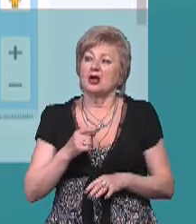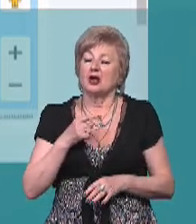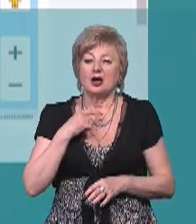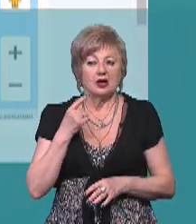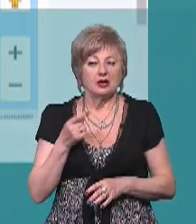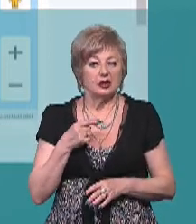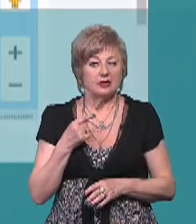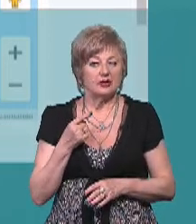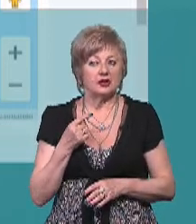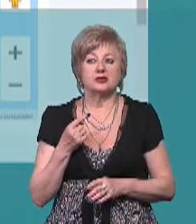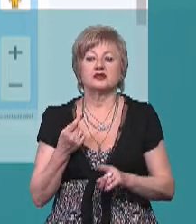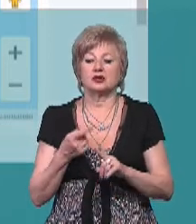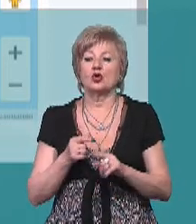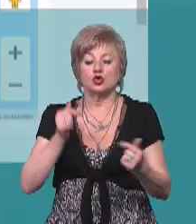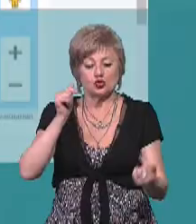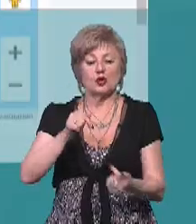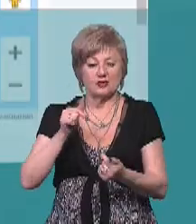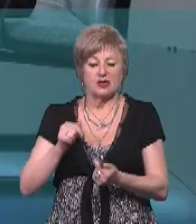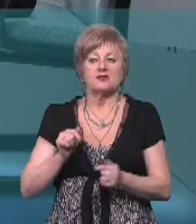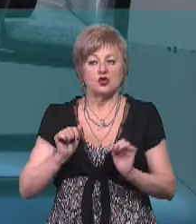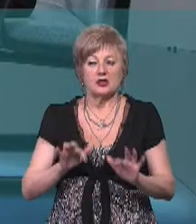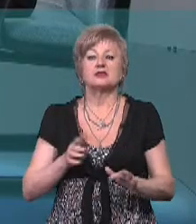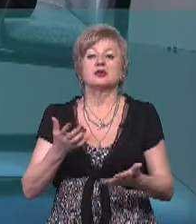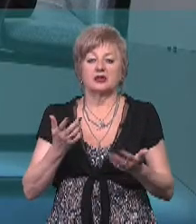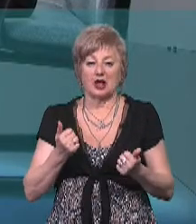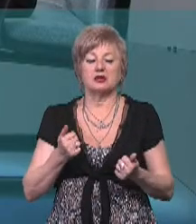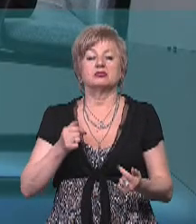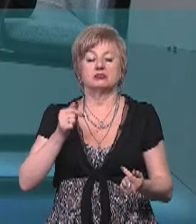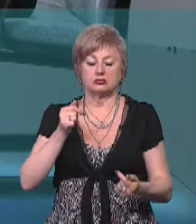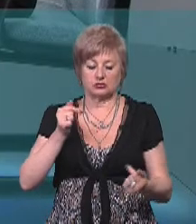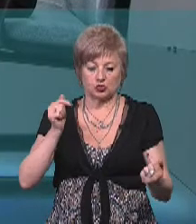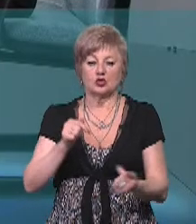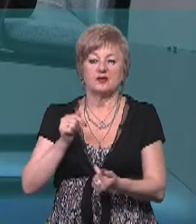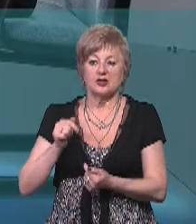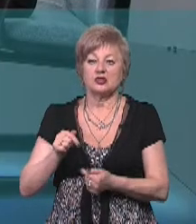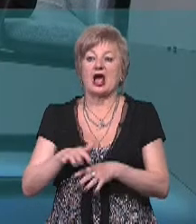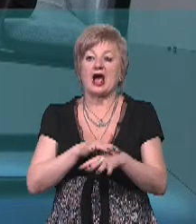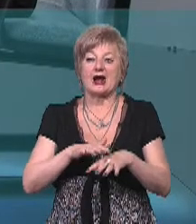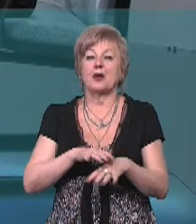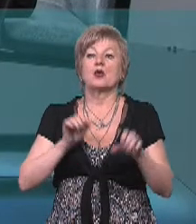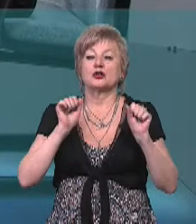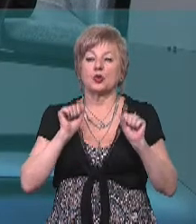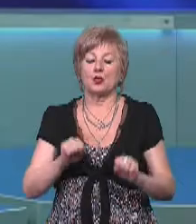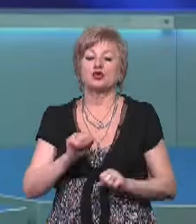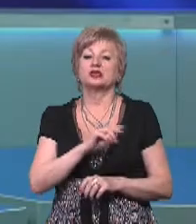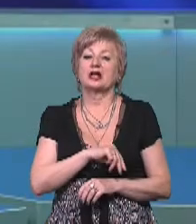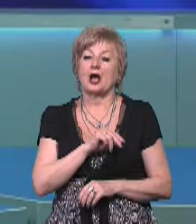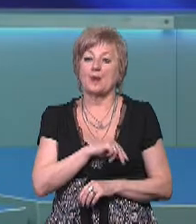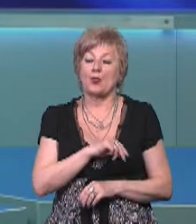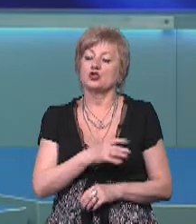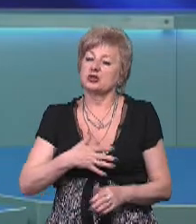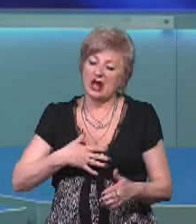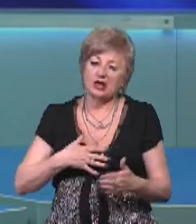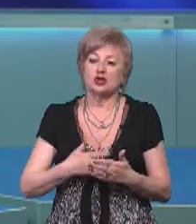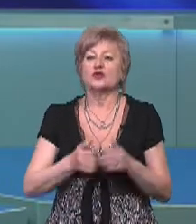цьому порталі. Вона відповідає дійсності? Чи? Так, відповідає дійсності, тому що громада може запрацювати активно